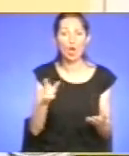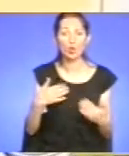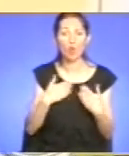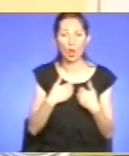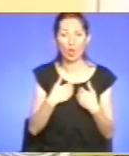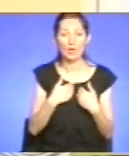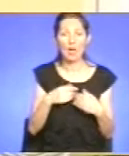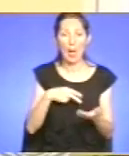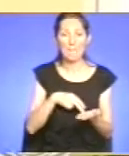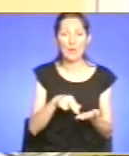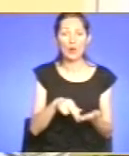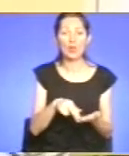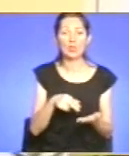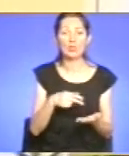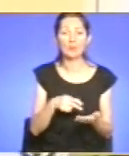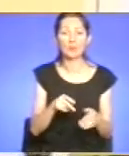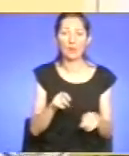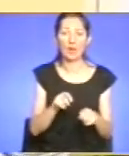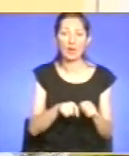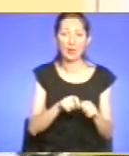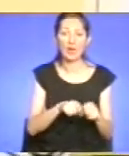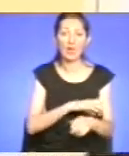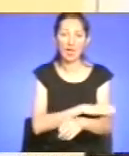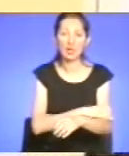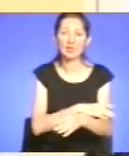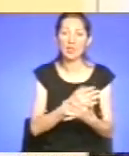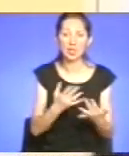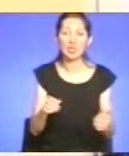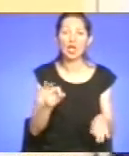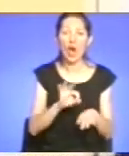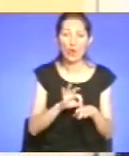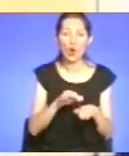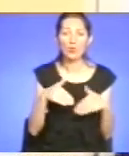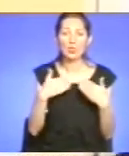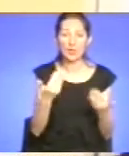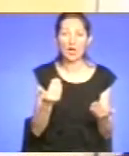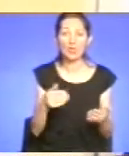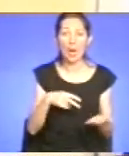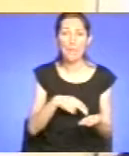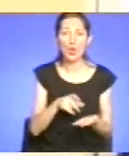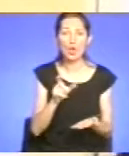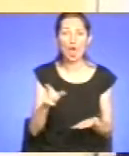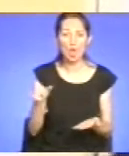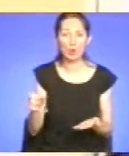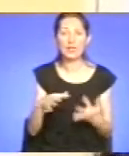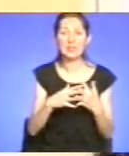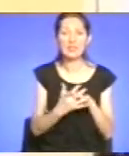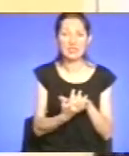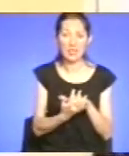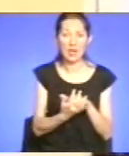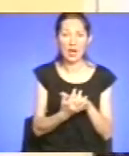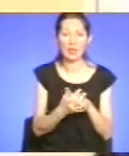нас, приходять вимірювати артеріальний тиск. З різними хворобами звертаються. Приходять до нас люди із села